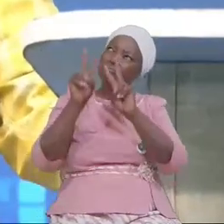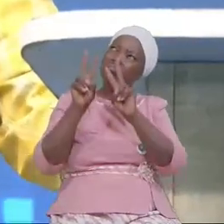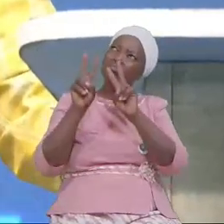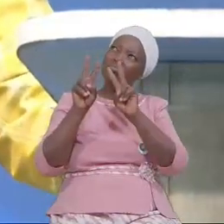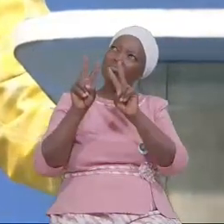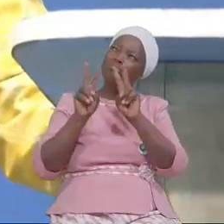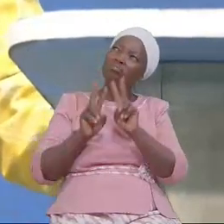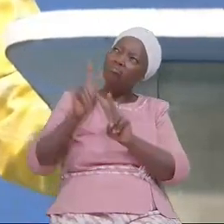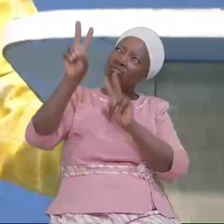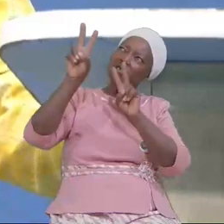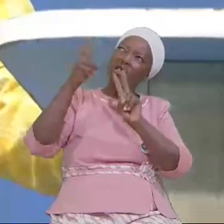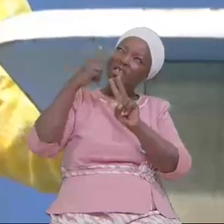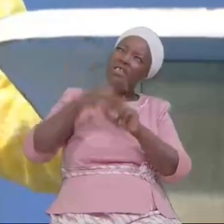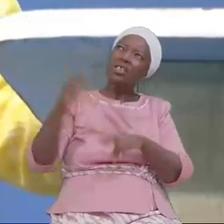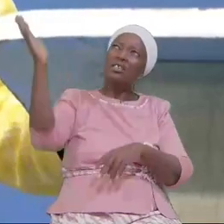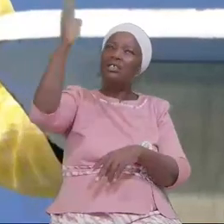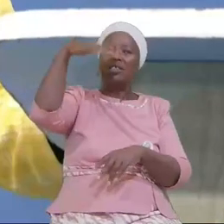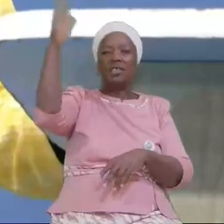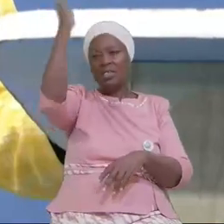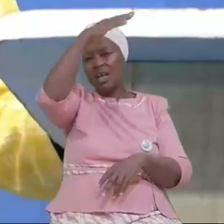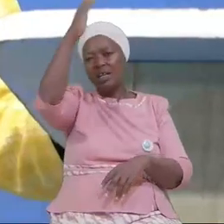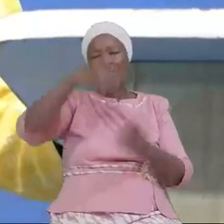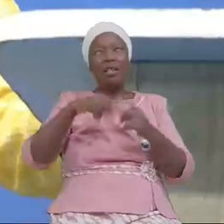regardez le firmament, regardez le ciel.